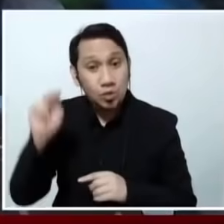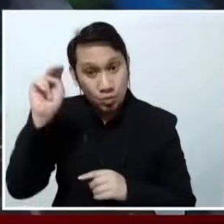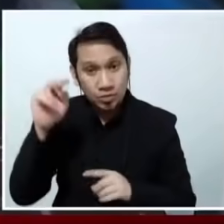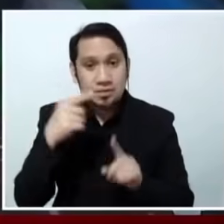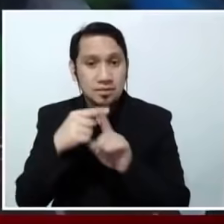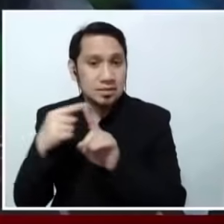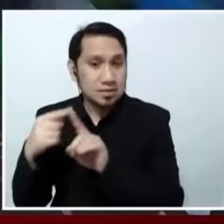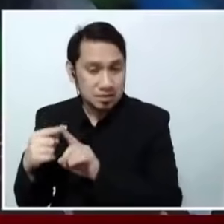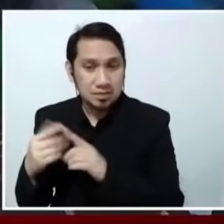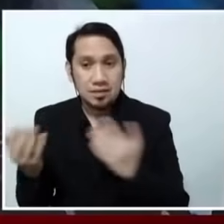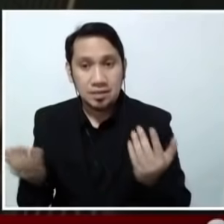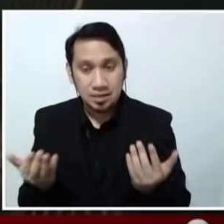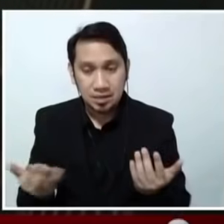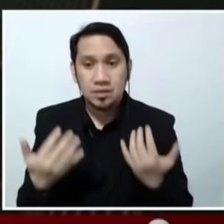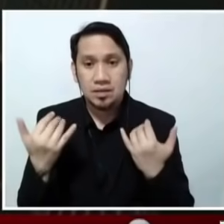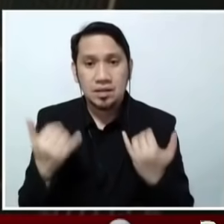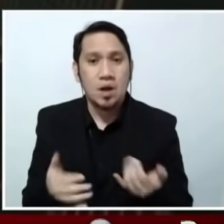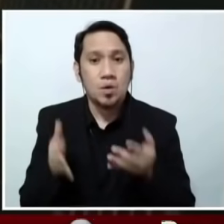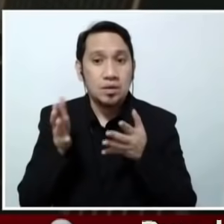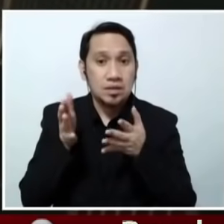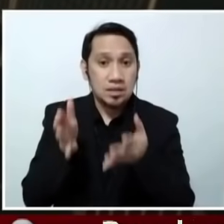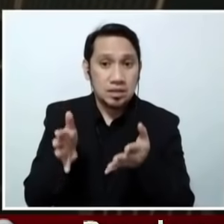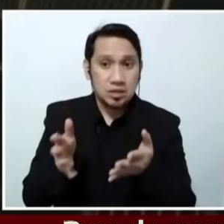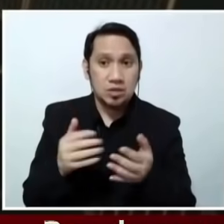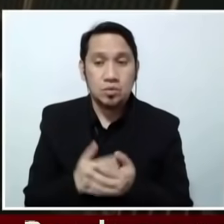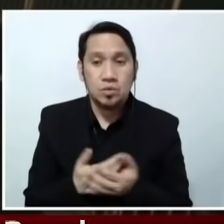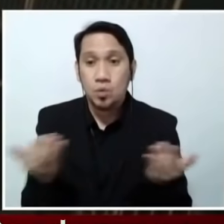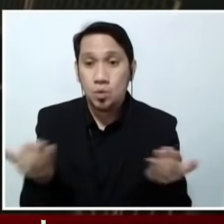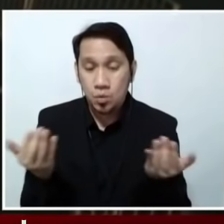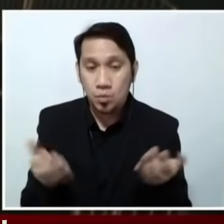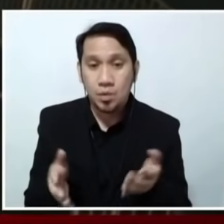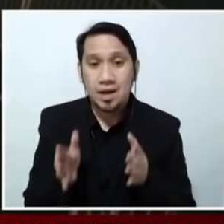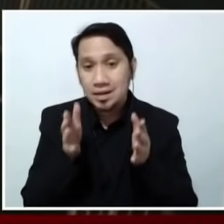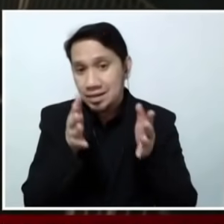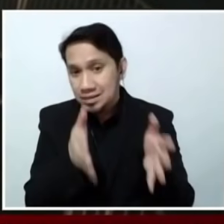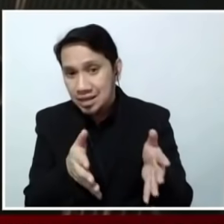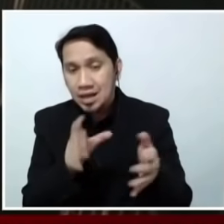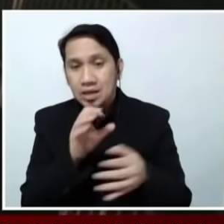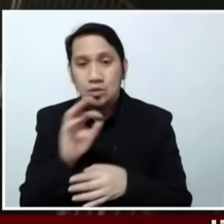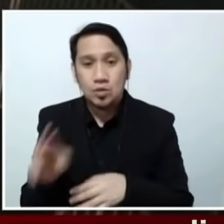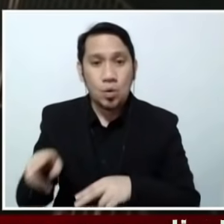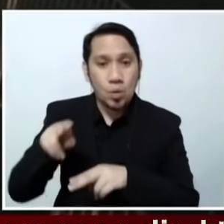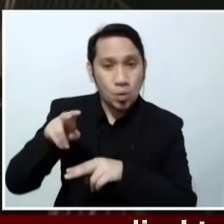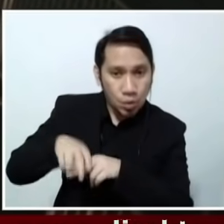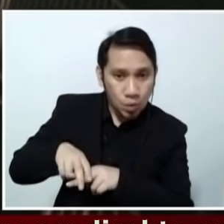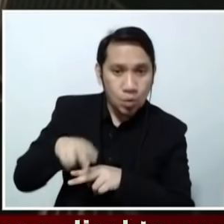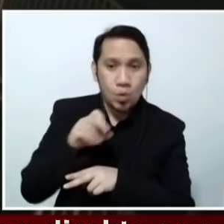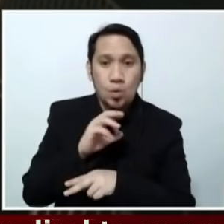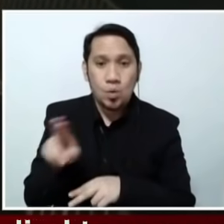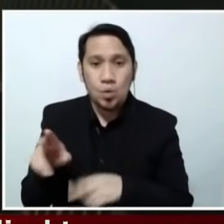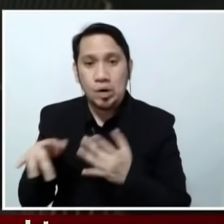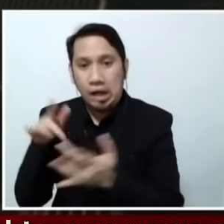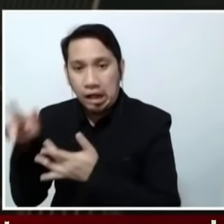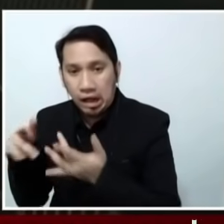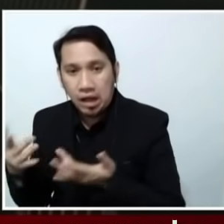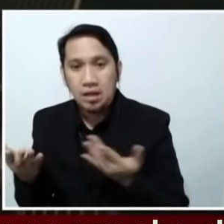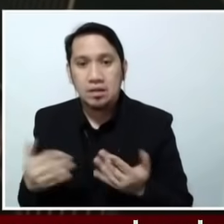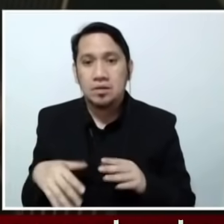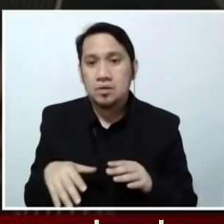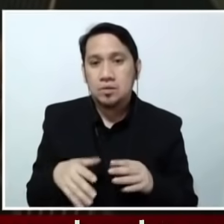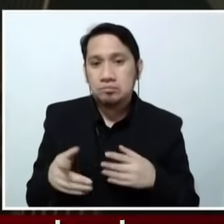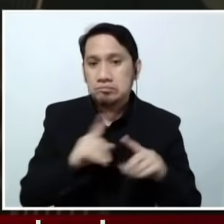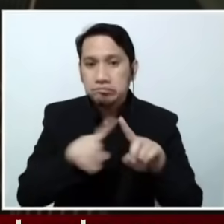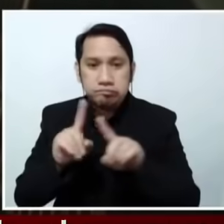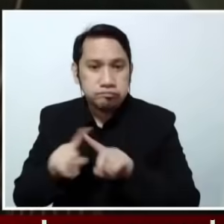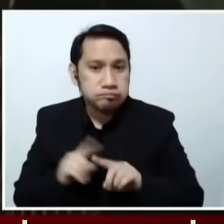napansin namin ay naiiwan lang sa may gilid, nasa may bangketa, nakaupo sila. Yung iba nakakalat dito sa